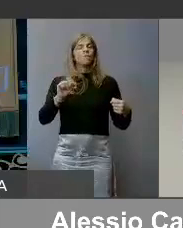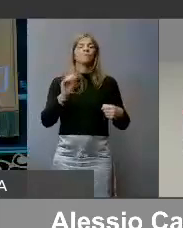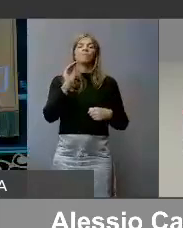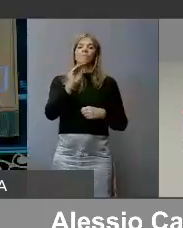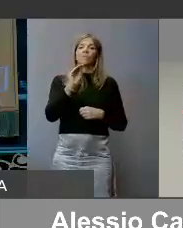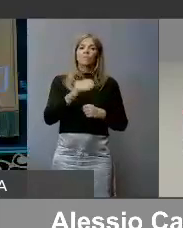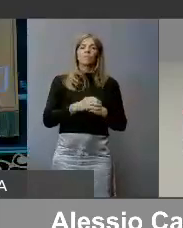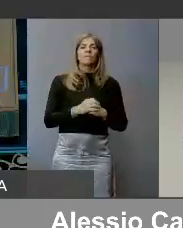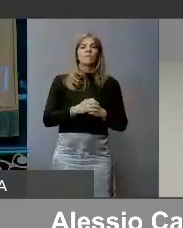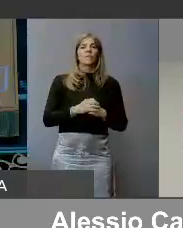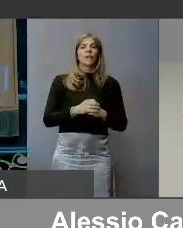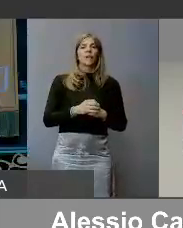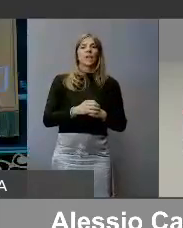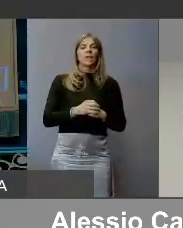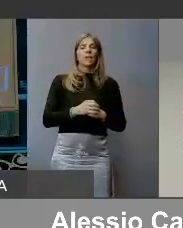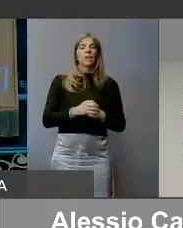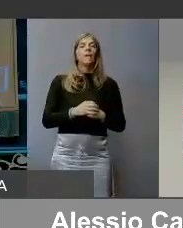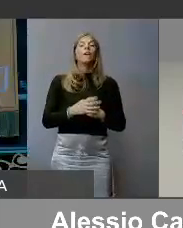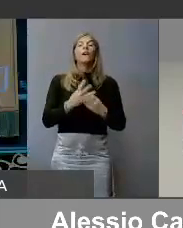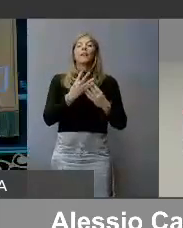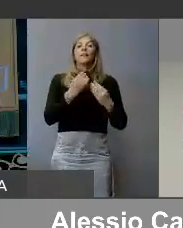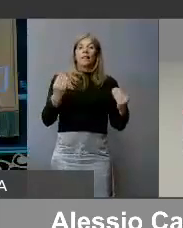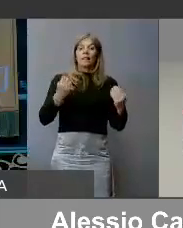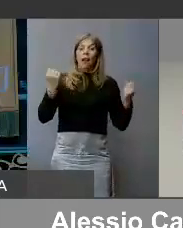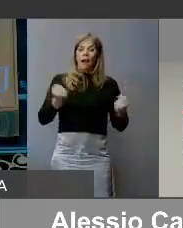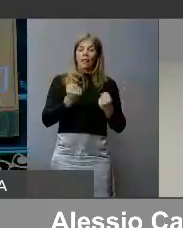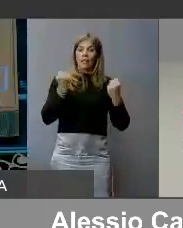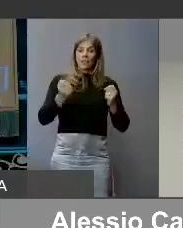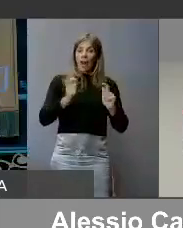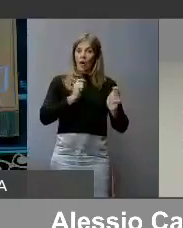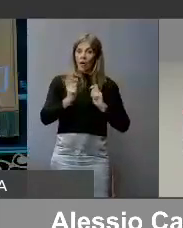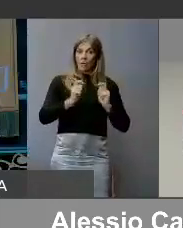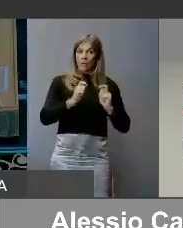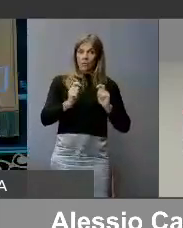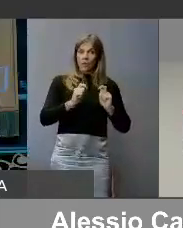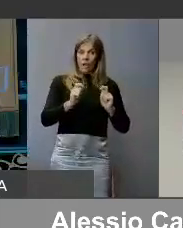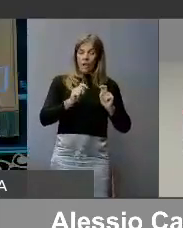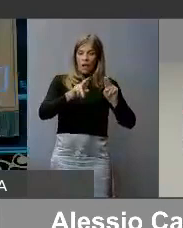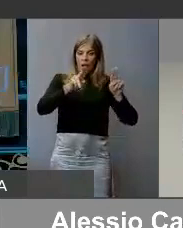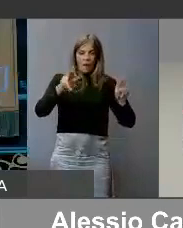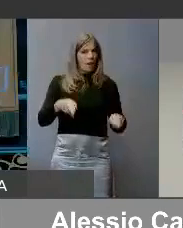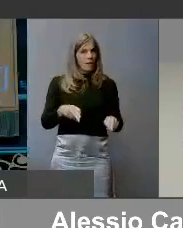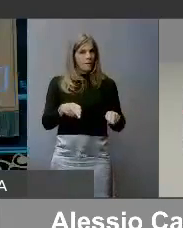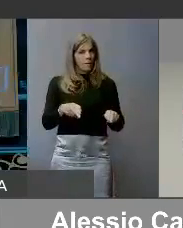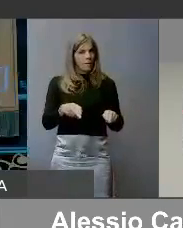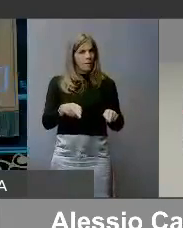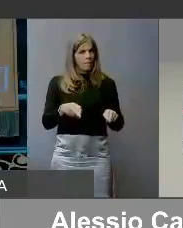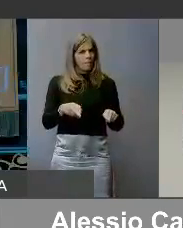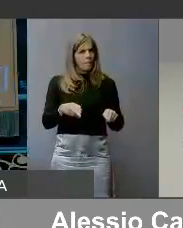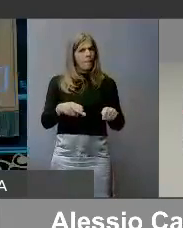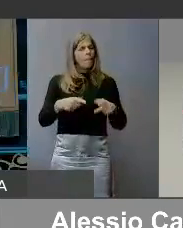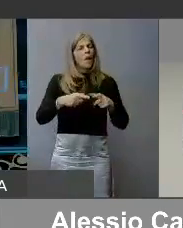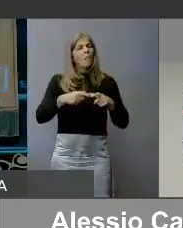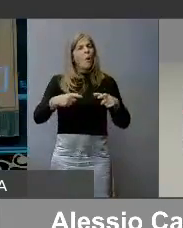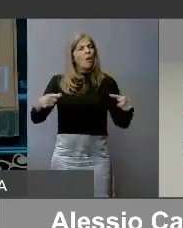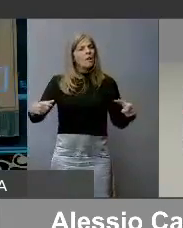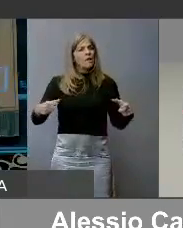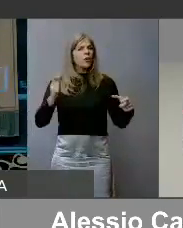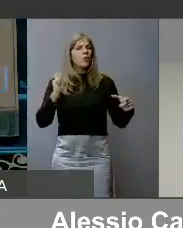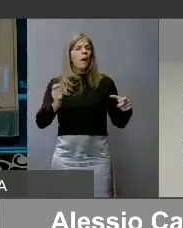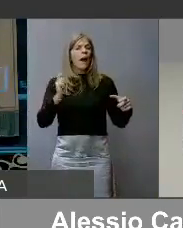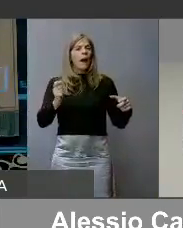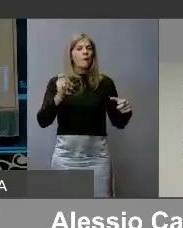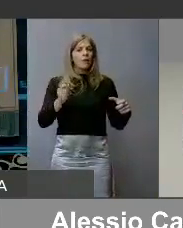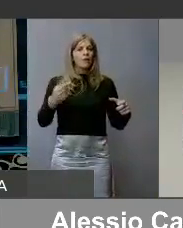in merito al fatto che per molte attività commerciali non sono ancora arrivati prospetti relativi bollettini di pagamento per lattari anno